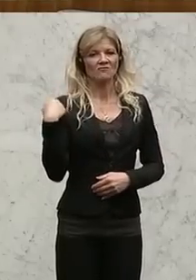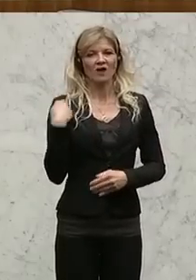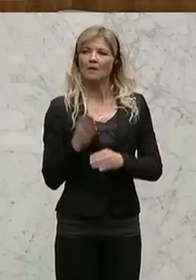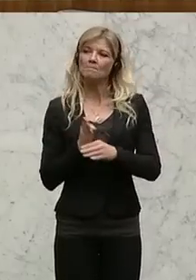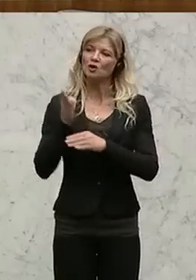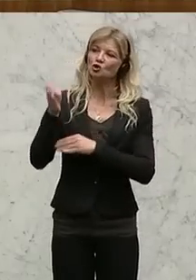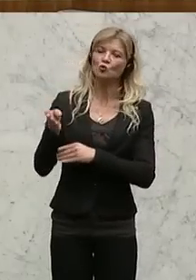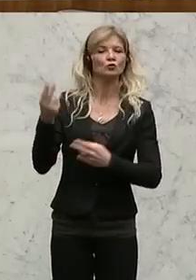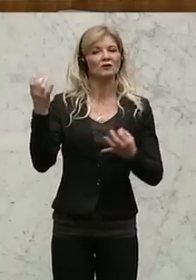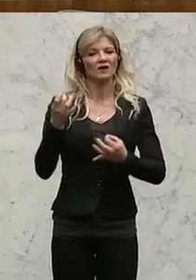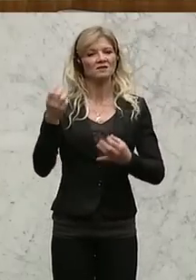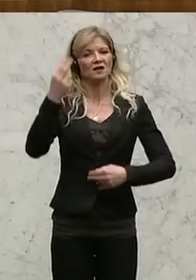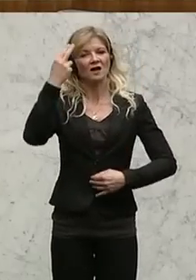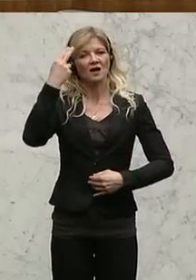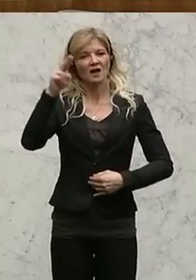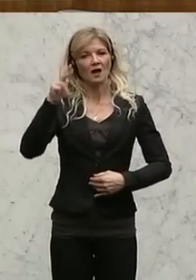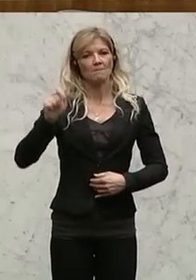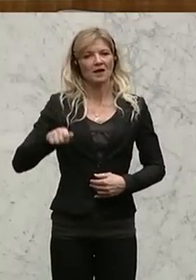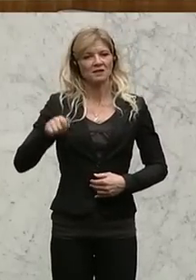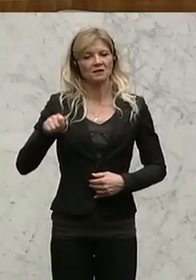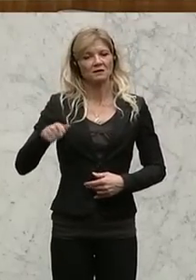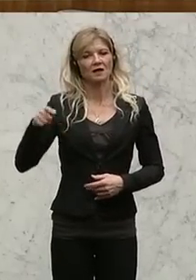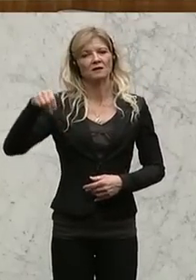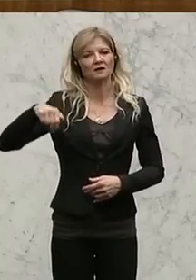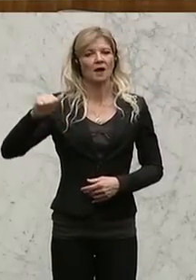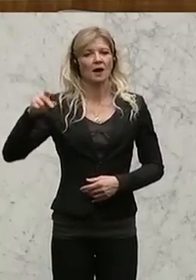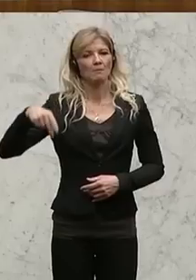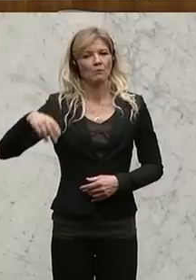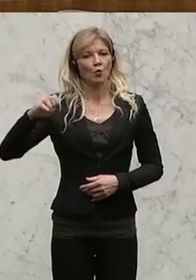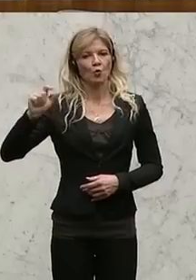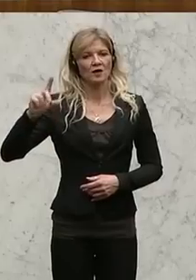Präsidenten Napolitano weilte, die Gelegenheit hätte nutzen müssen,